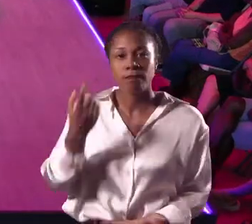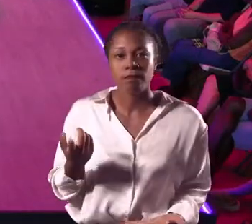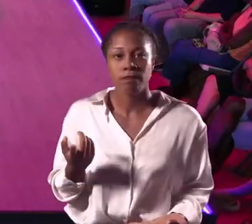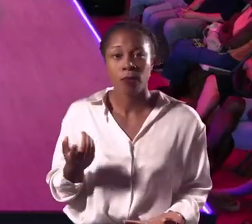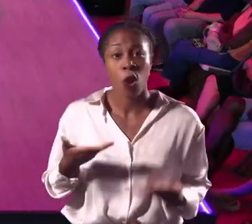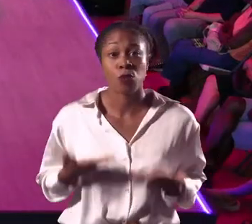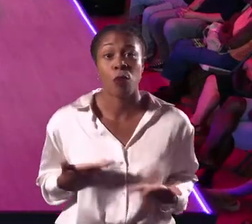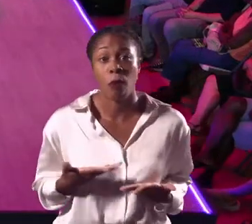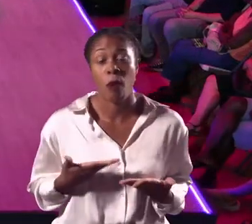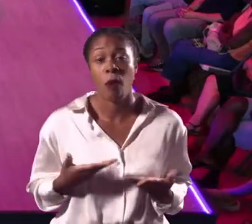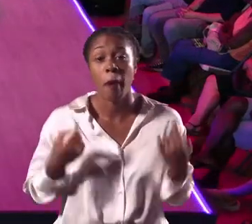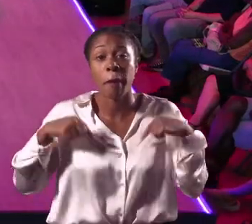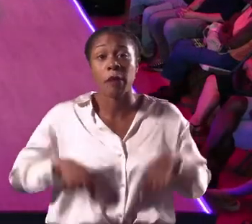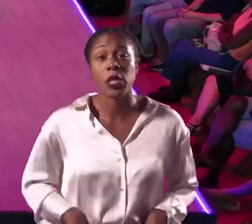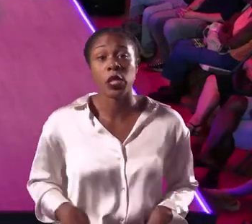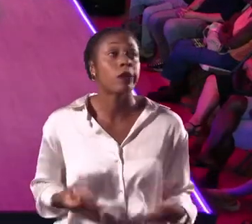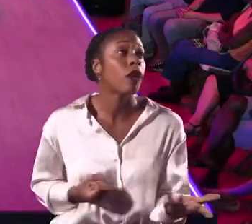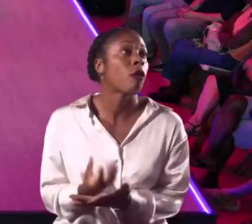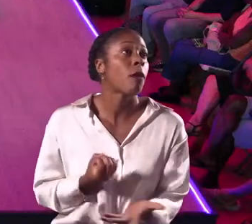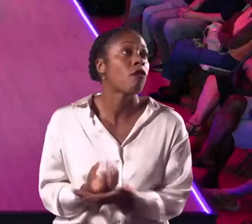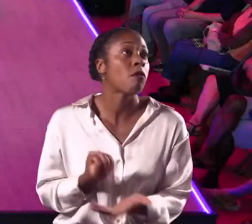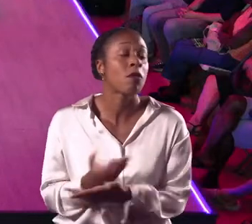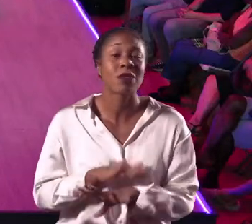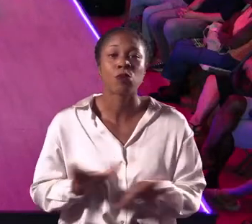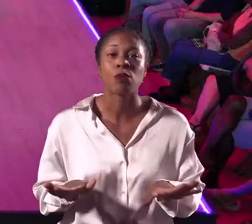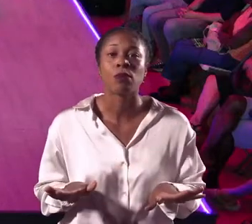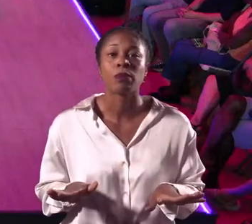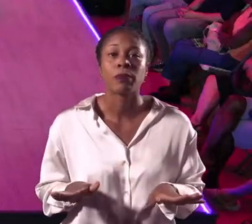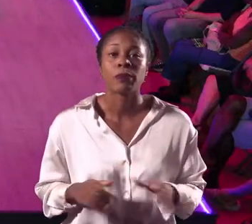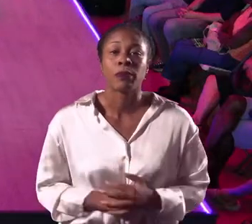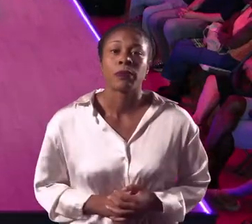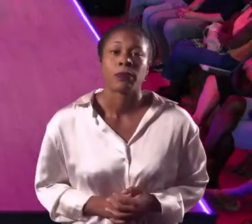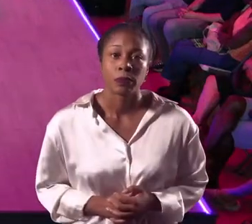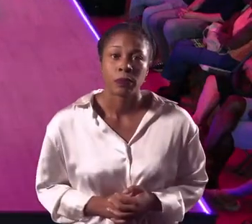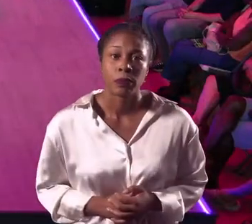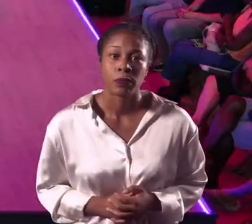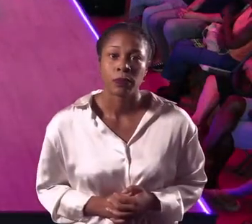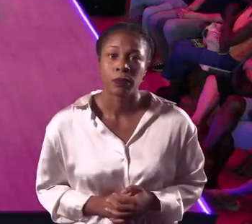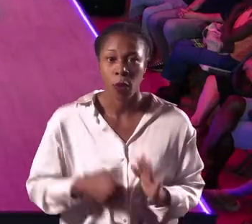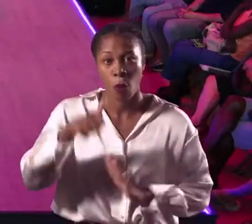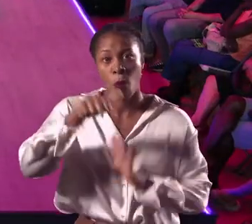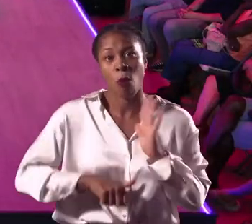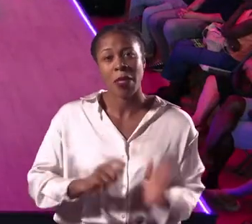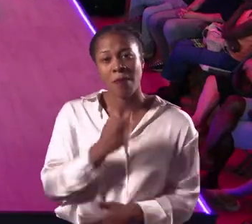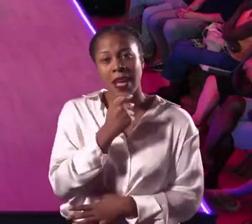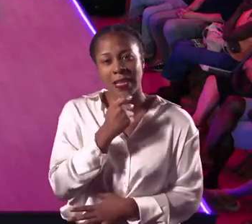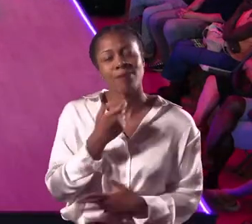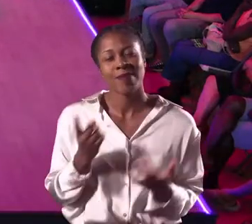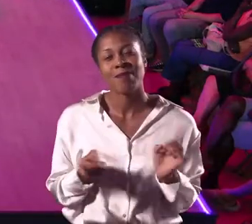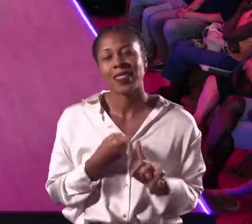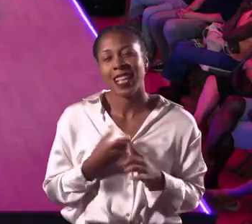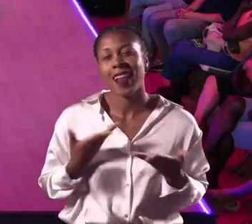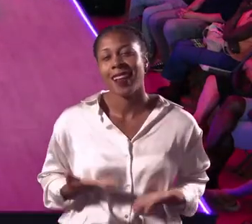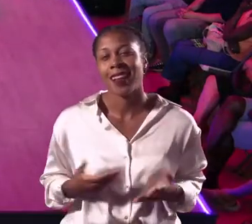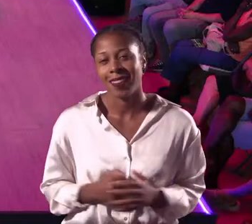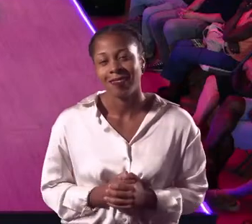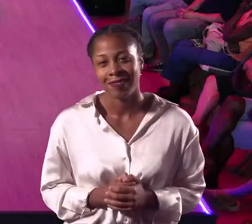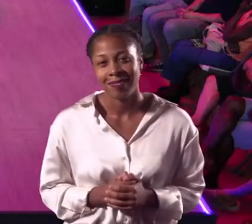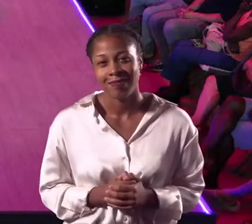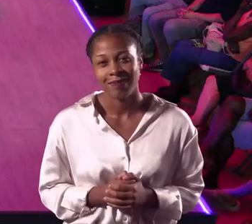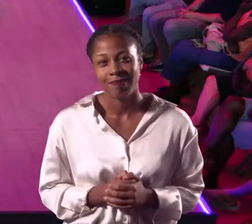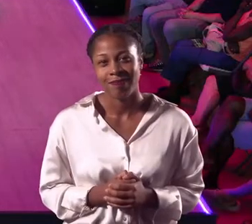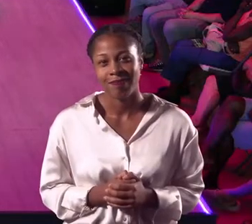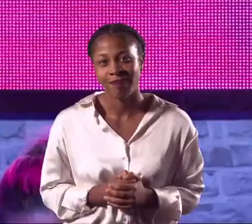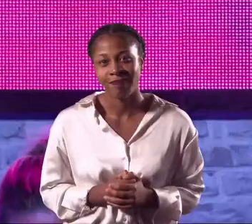ministres qui se contentent de donner que des informations. Ce mois de mars, il est particulier. On a fêté nos 15